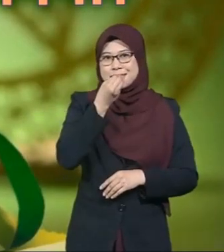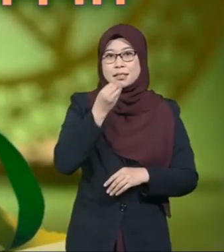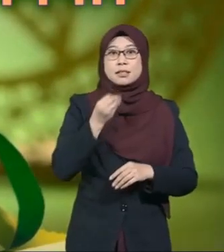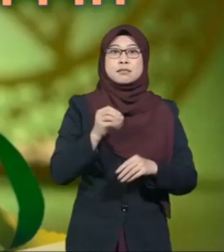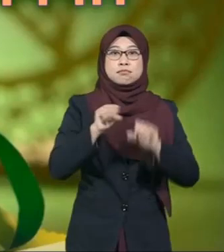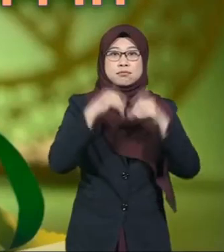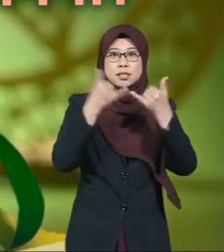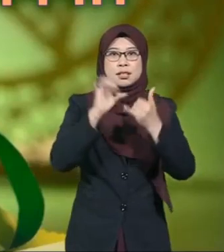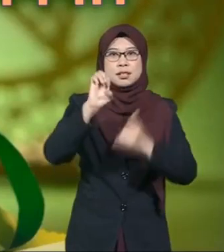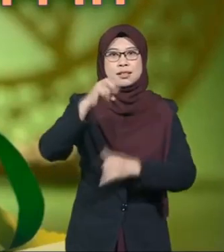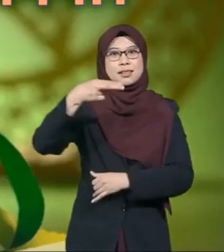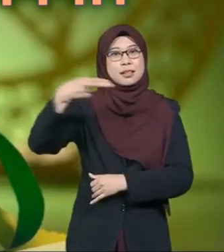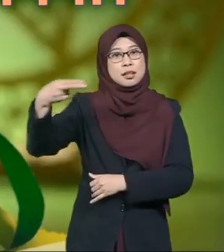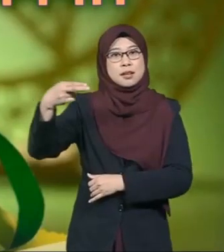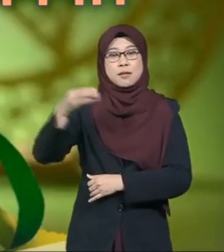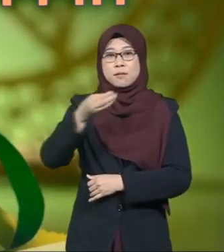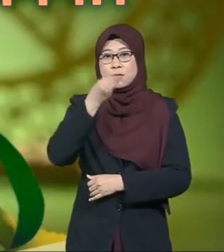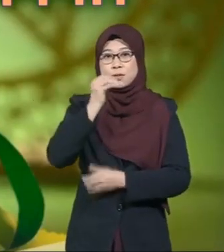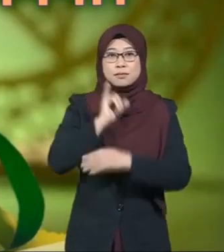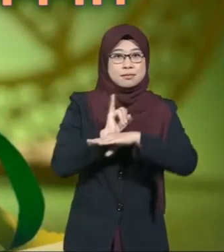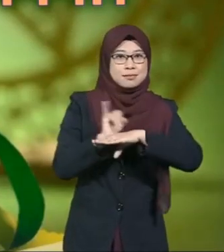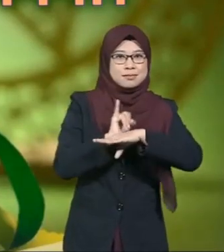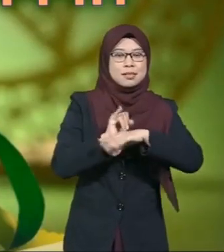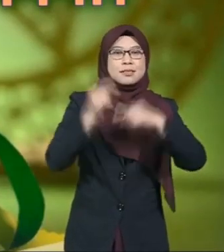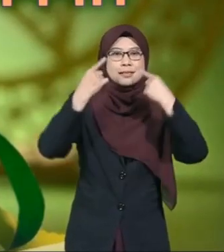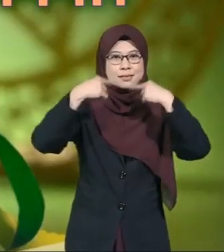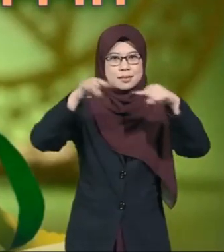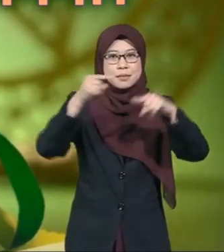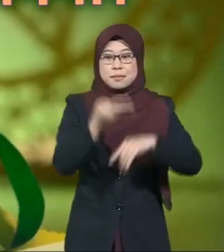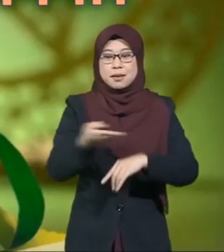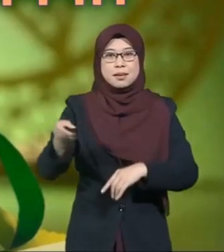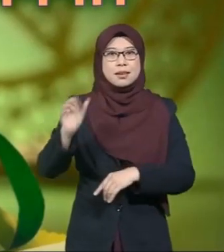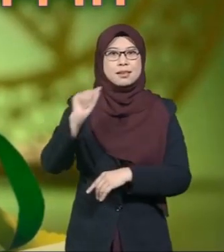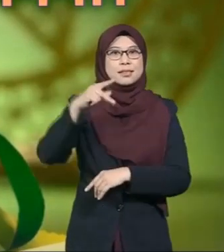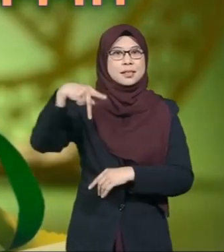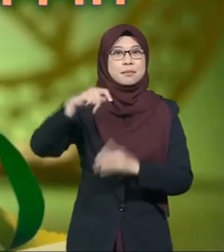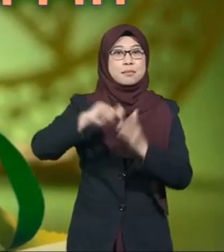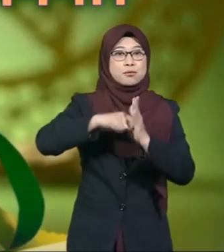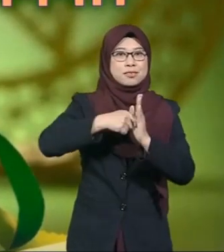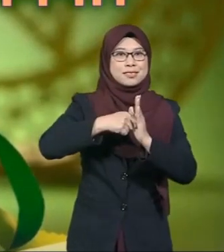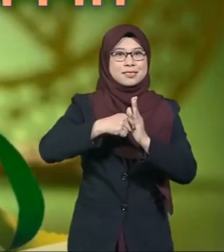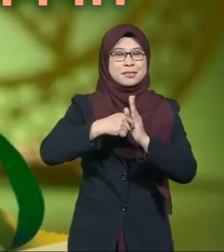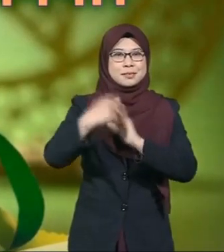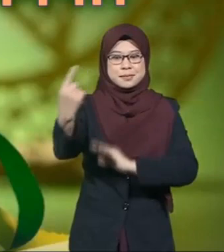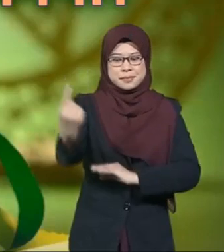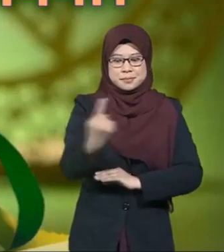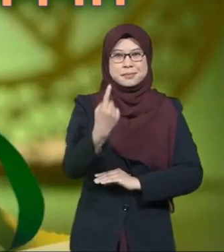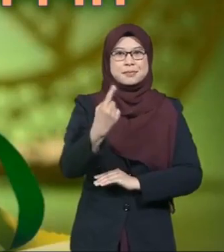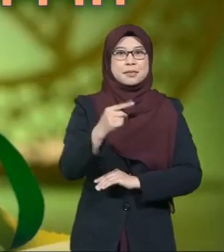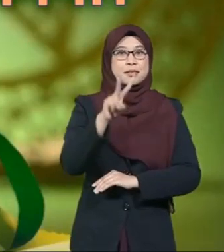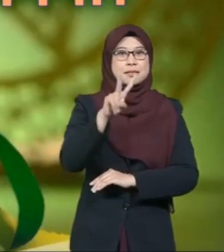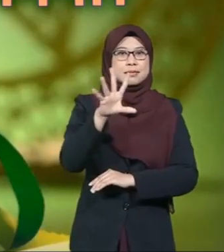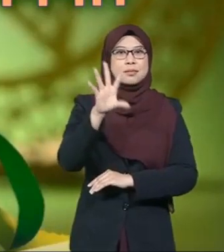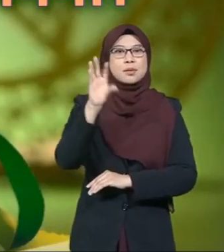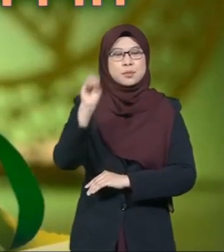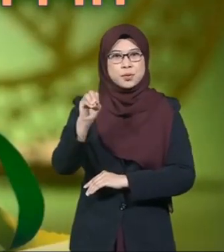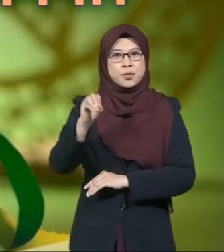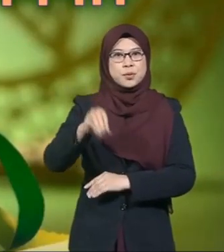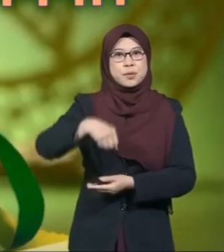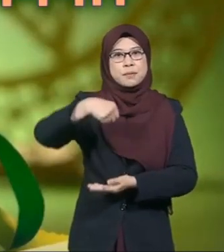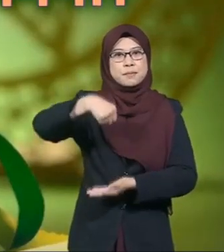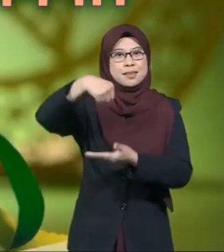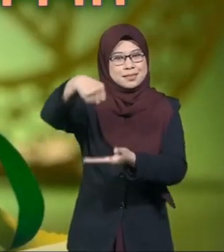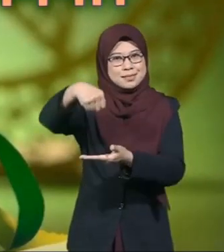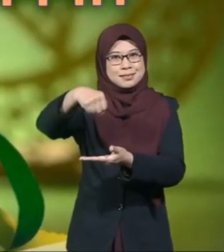Serikat yang terkenal dengan produk-produk Shark kunci tapi menyampaikan 250 makanan